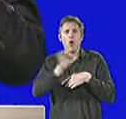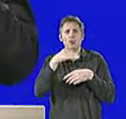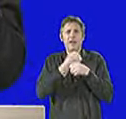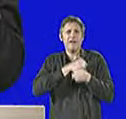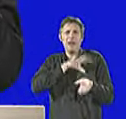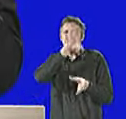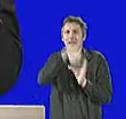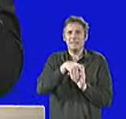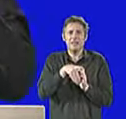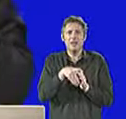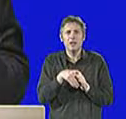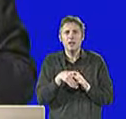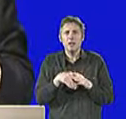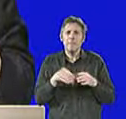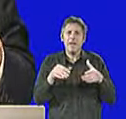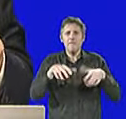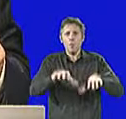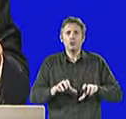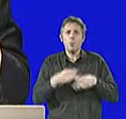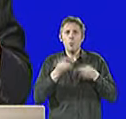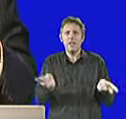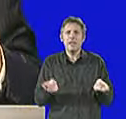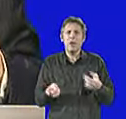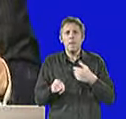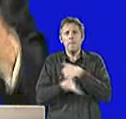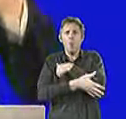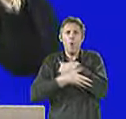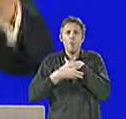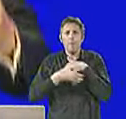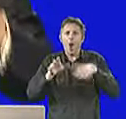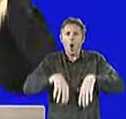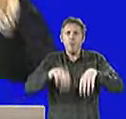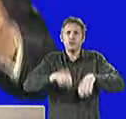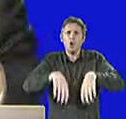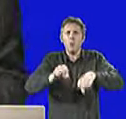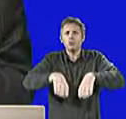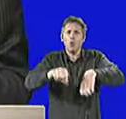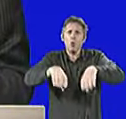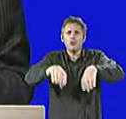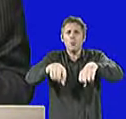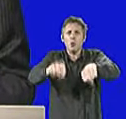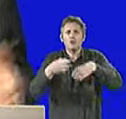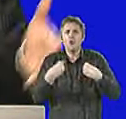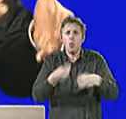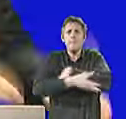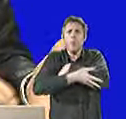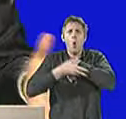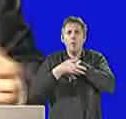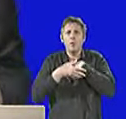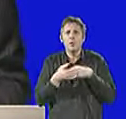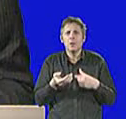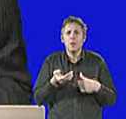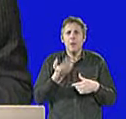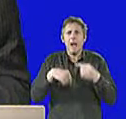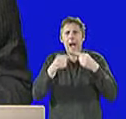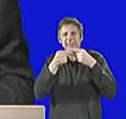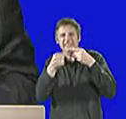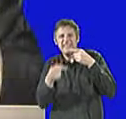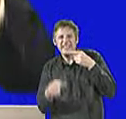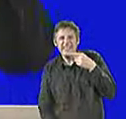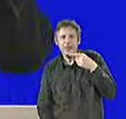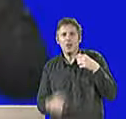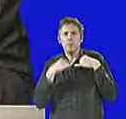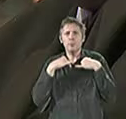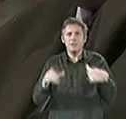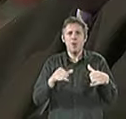mais que la paupérisation de la fonction publique, parce qu'embaucher sans arrêt plus de fonctionnaires, avec les déficits qui sont les nôtres, ce